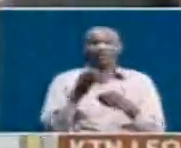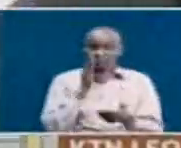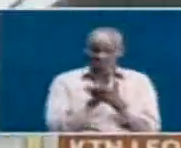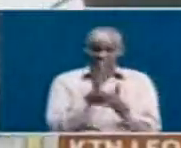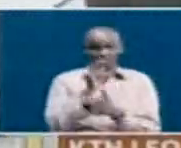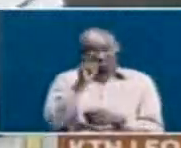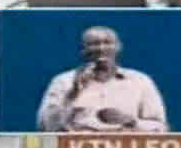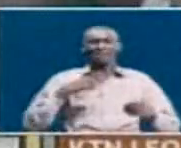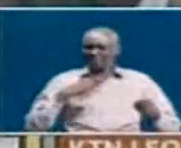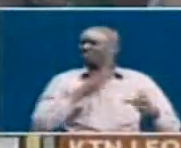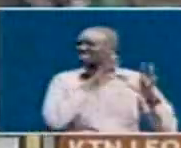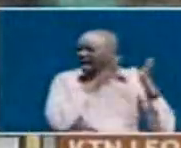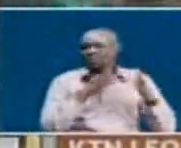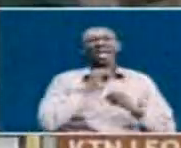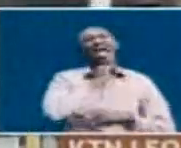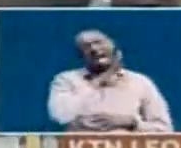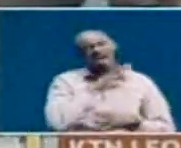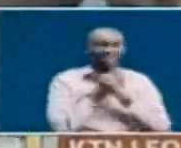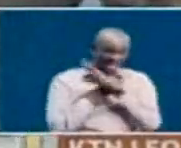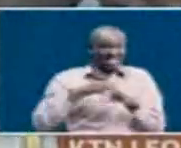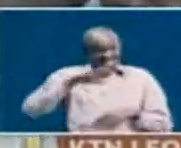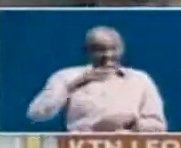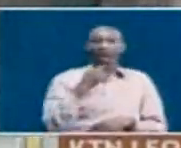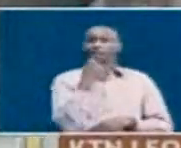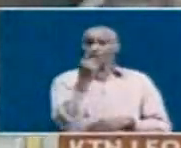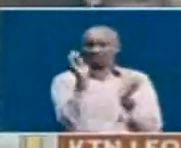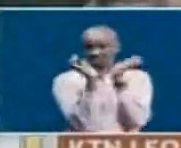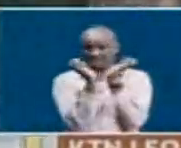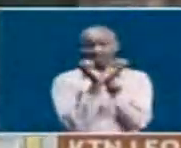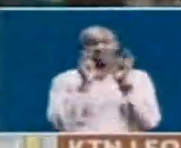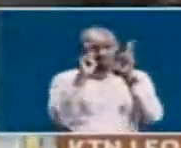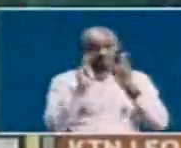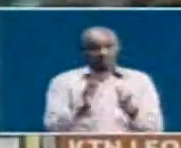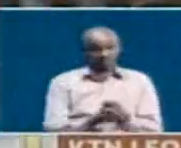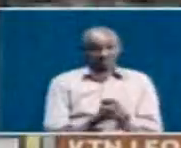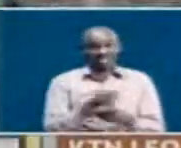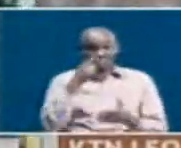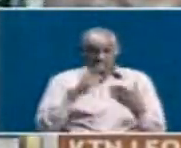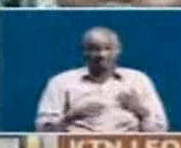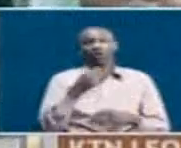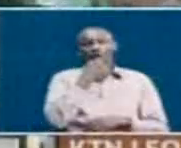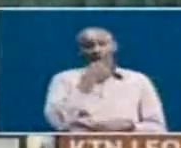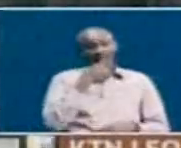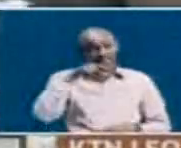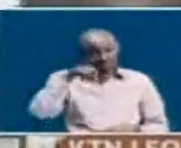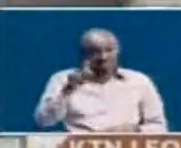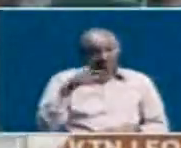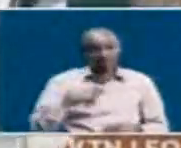Mtazamaji, shangwe, vifijo na nderemo katika uwanja wa Moi hapa jijini Kisumu ni baada ya Gor Mahia